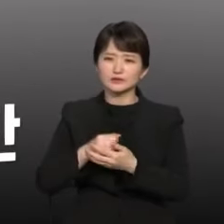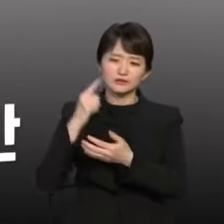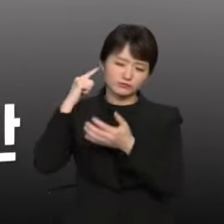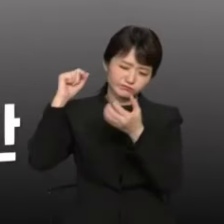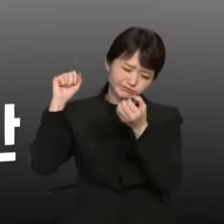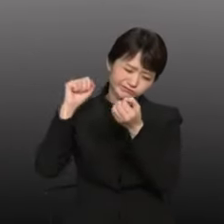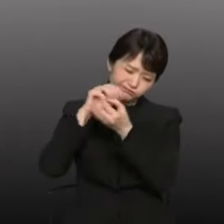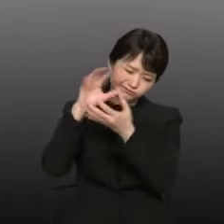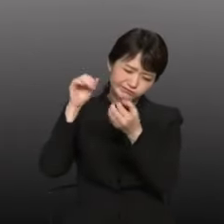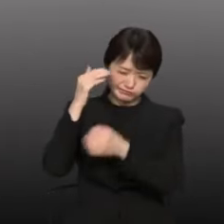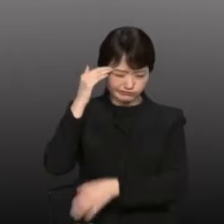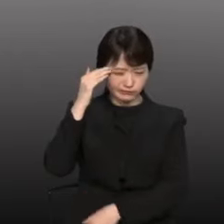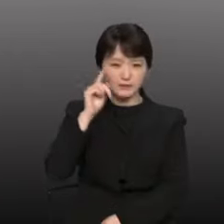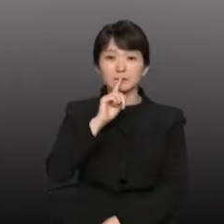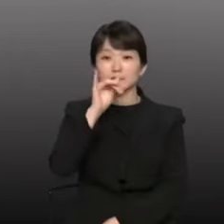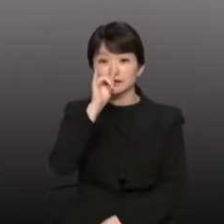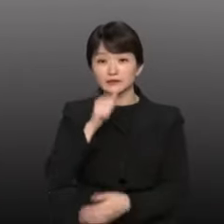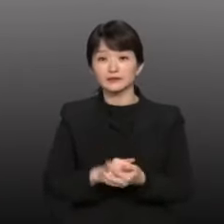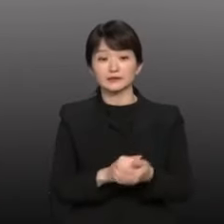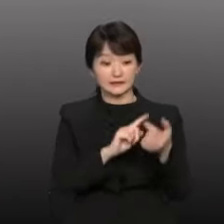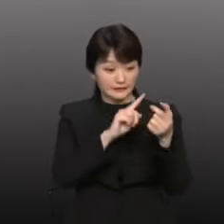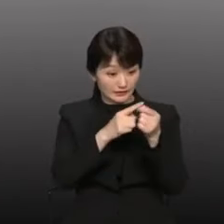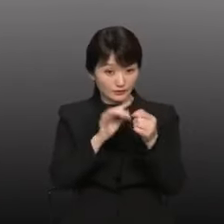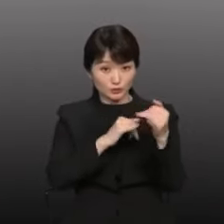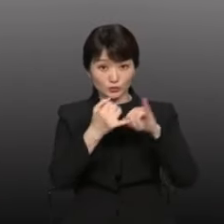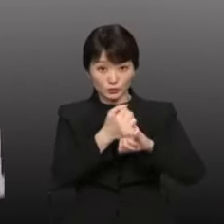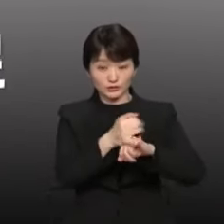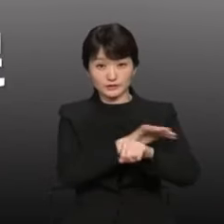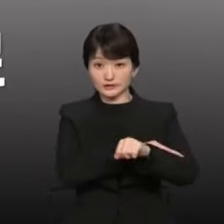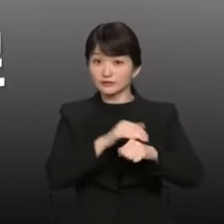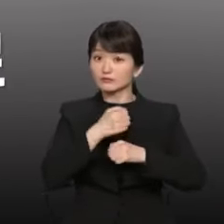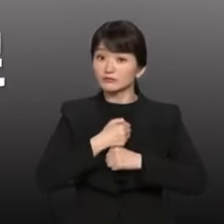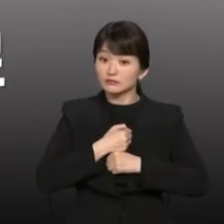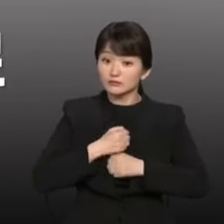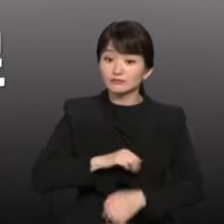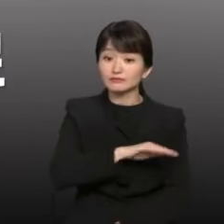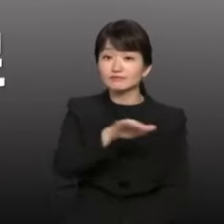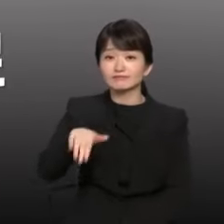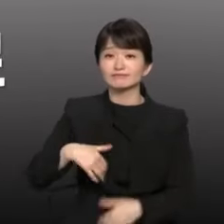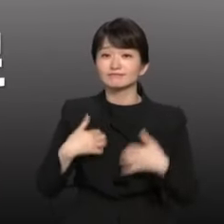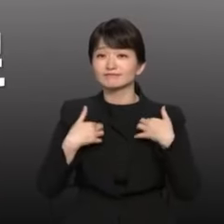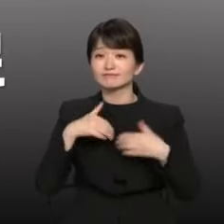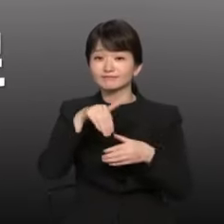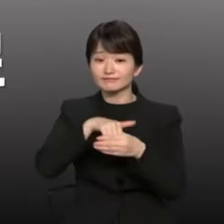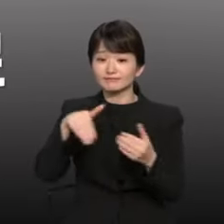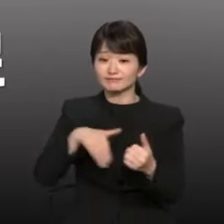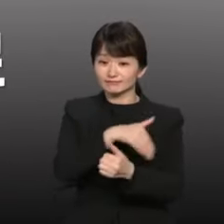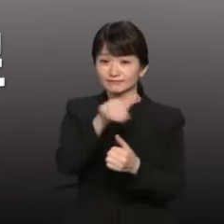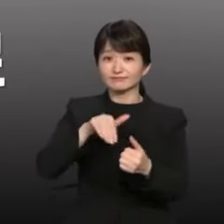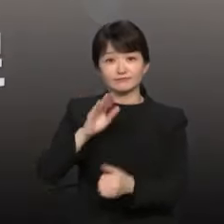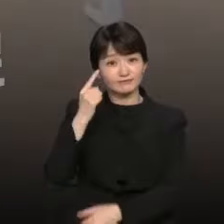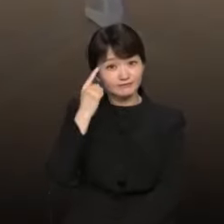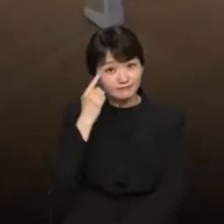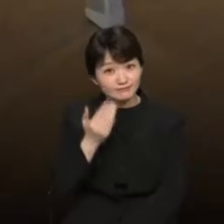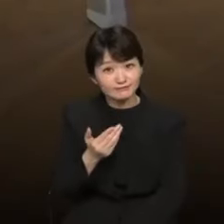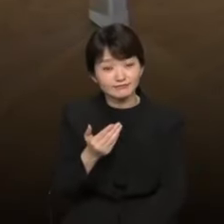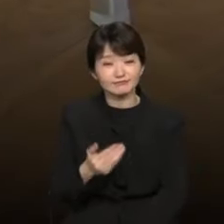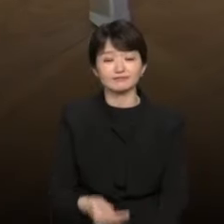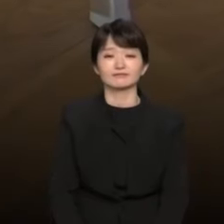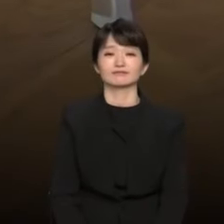지적도 있지만 가사에 담은 공약 잘 지켜준다면 우리만의 즐거운 선거 문화로 이어지지 않을까요?